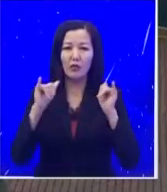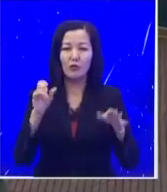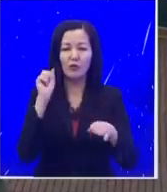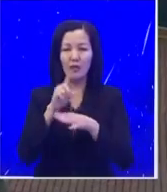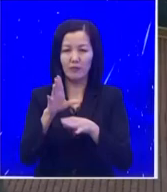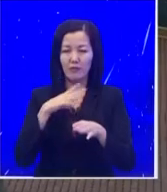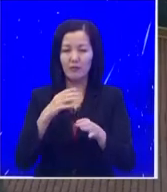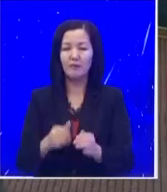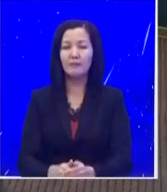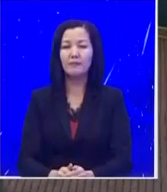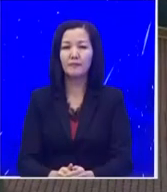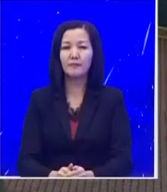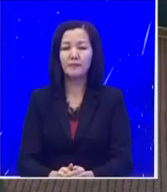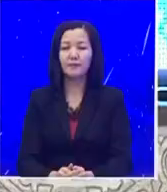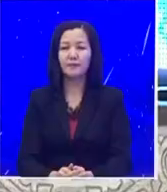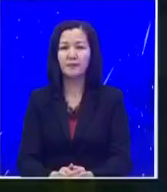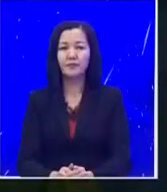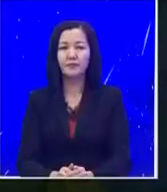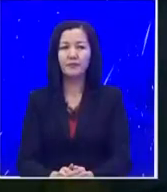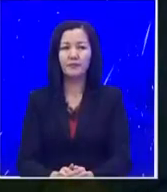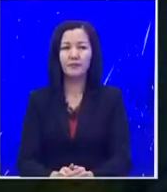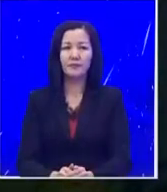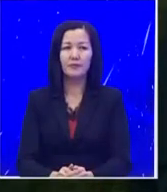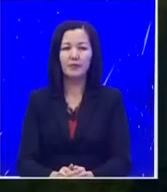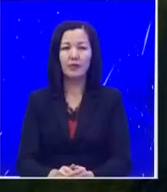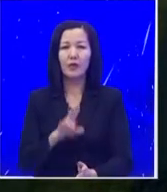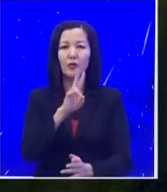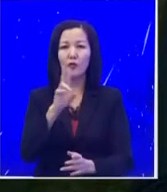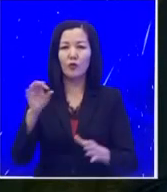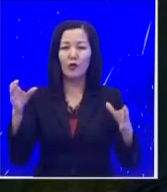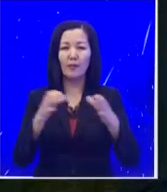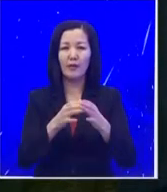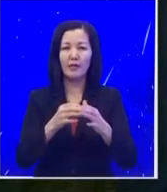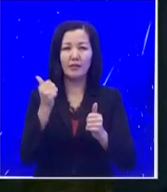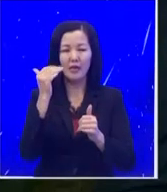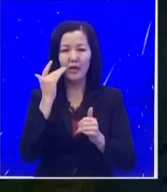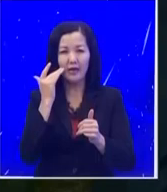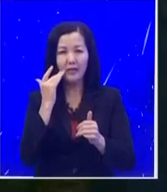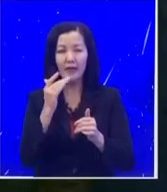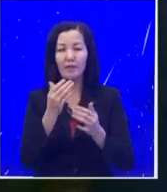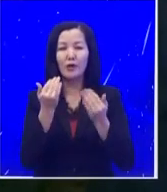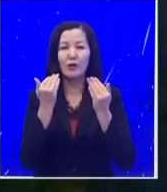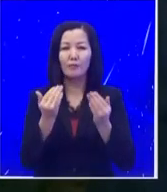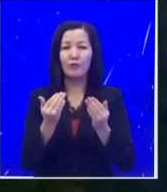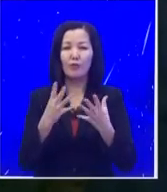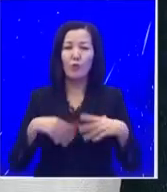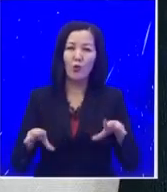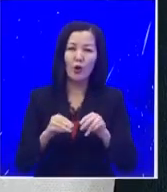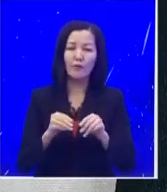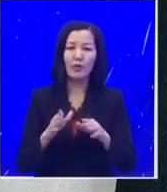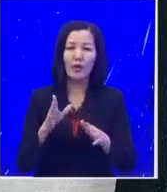арттыру бойынша тапсырма берген. Нұр Отан партиясы әрдайым барлық бүгінгі біздің қоғамдағы болып